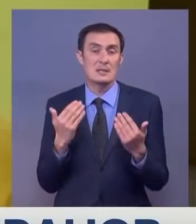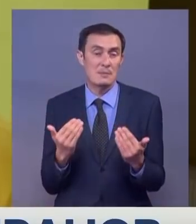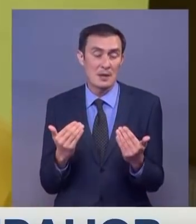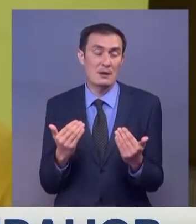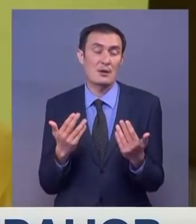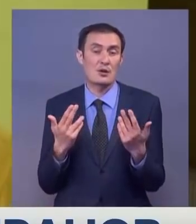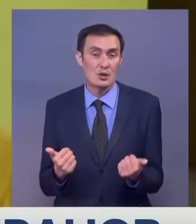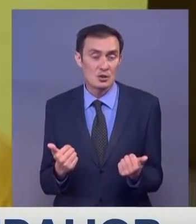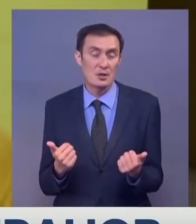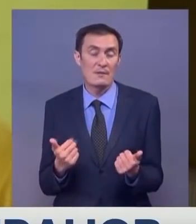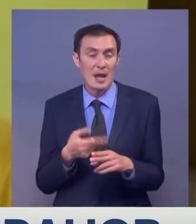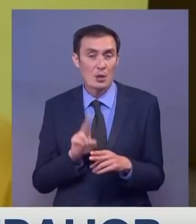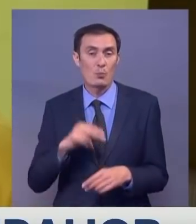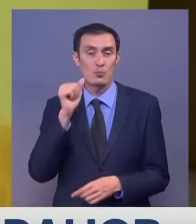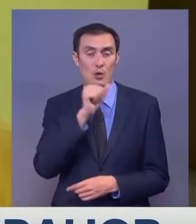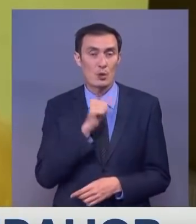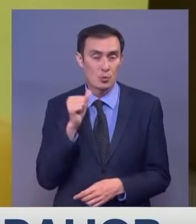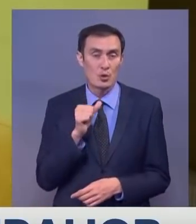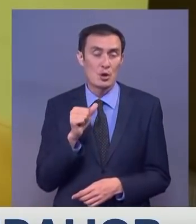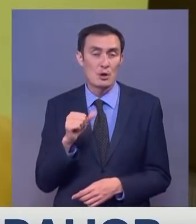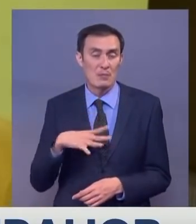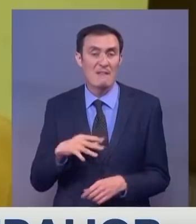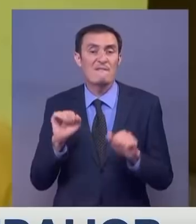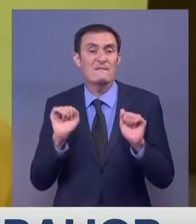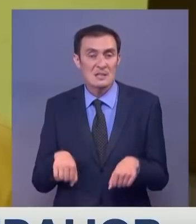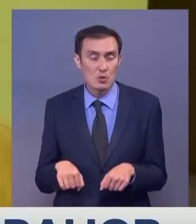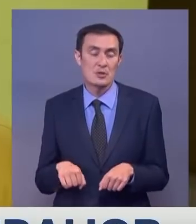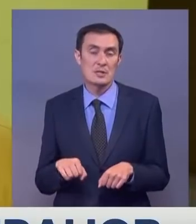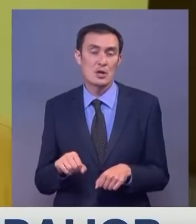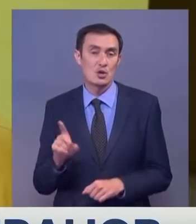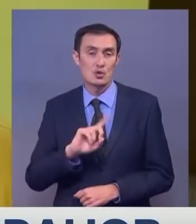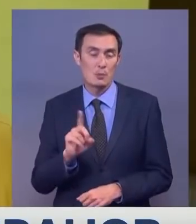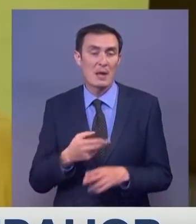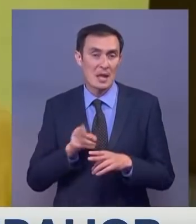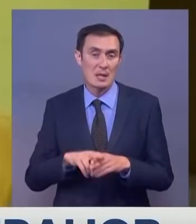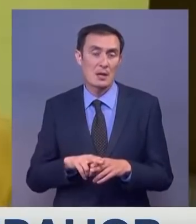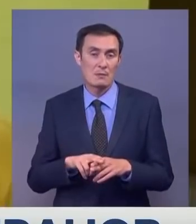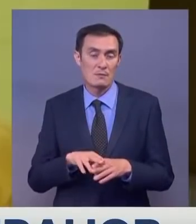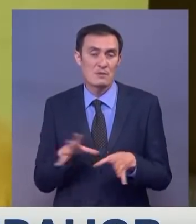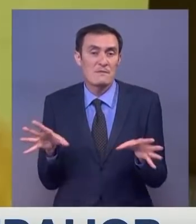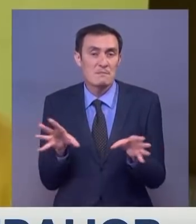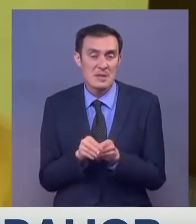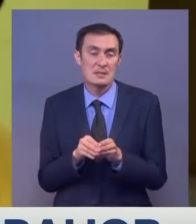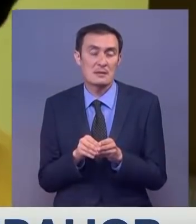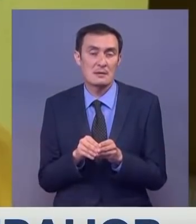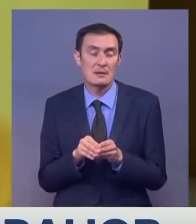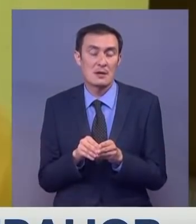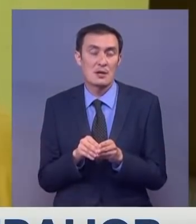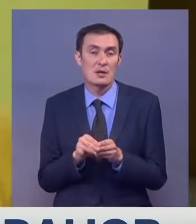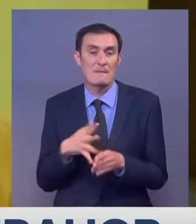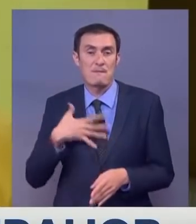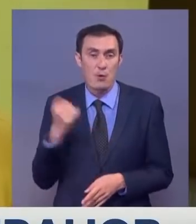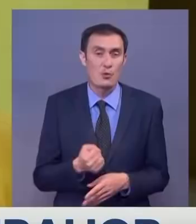естественно, вот в этом году было возможно, чтобы это все уже как-то вместе совместить и волю,